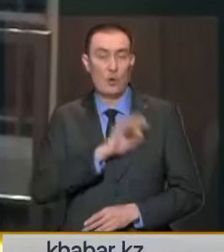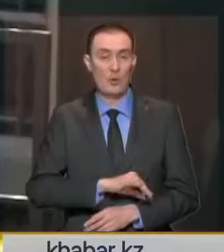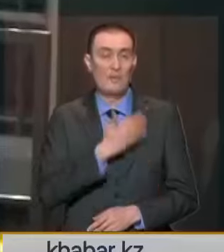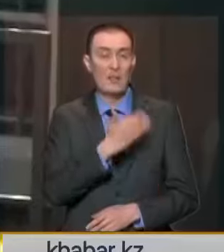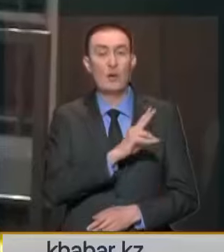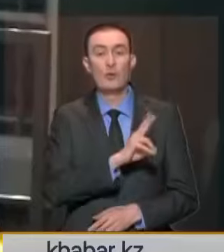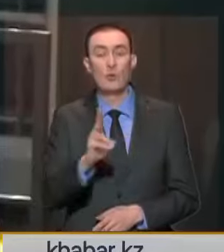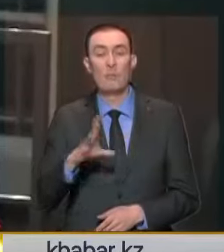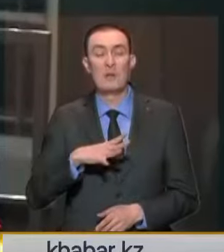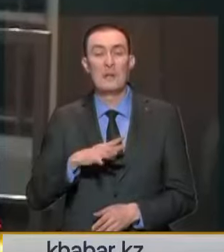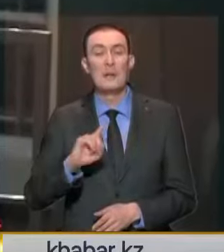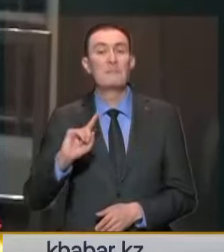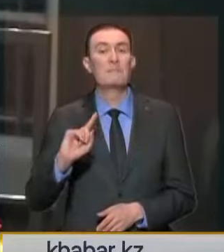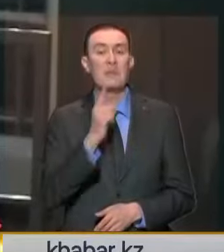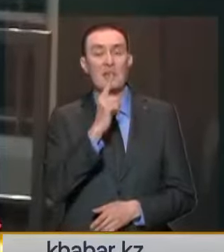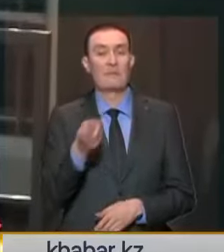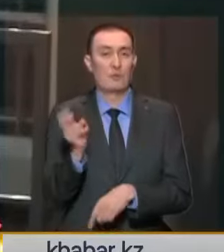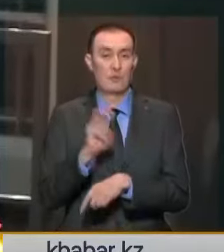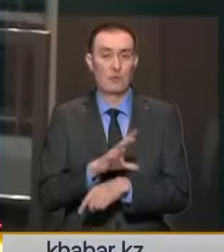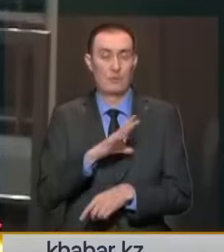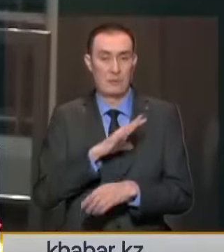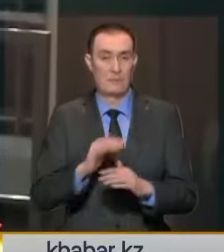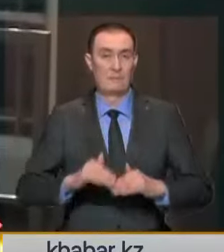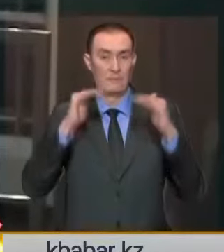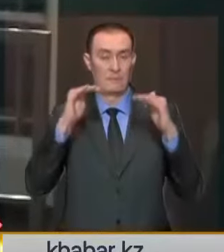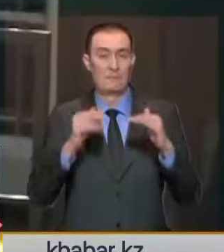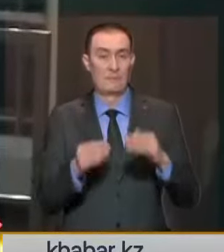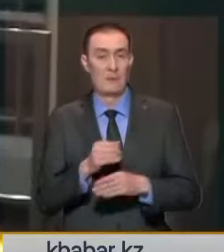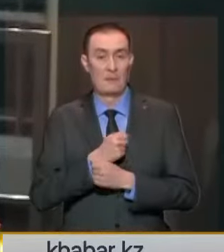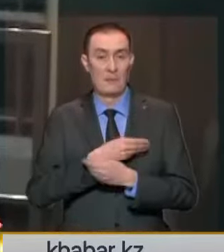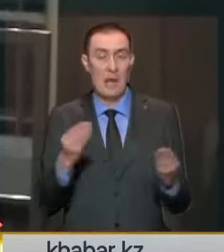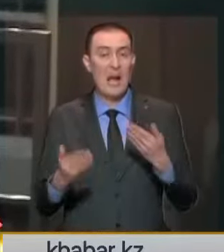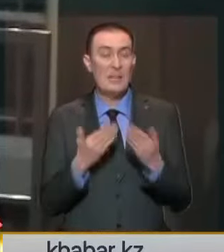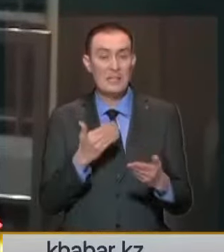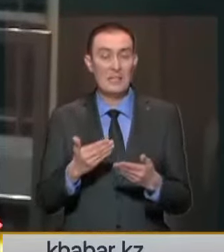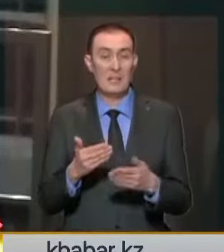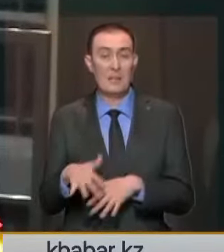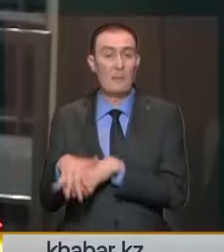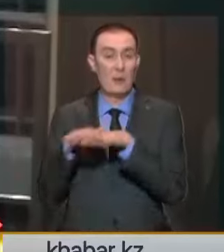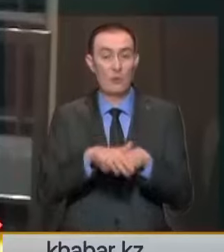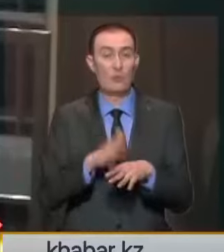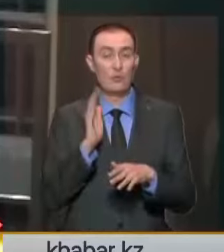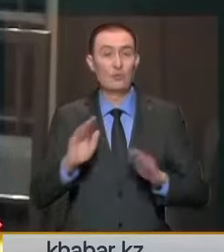для тех, кто находится на ступеньку выше. Но если этот поток